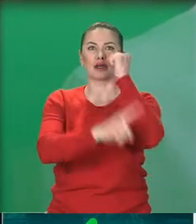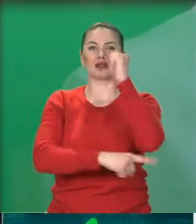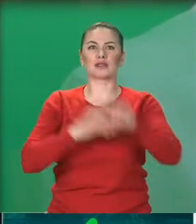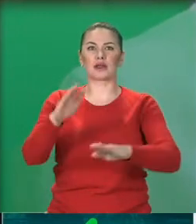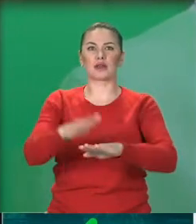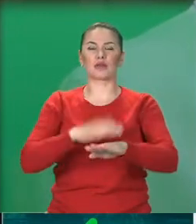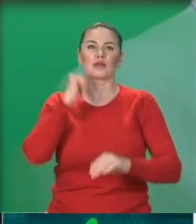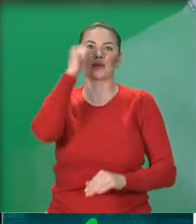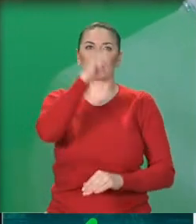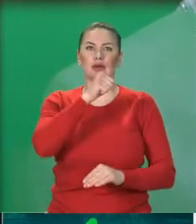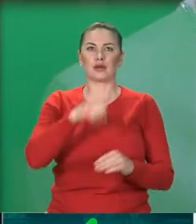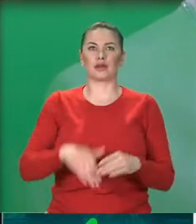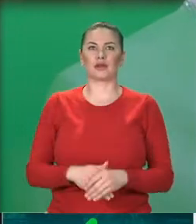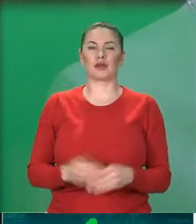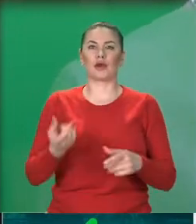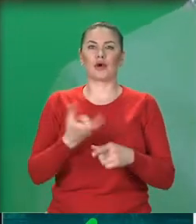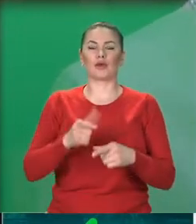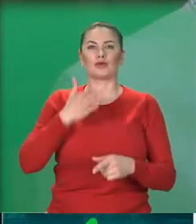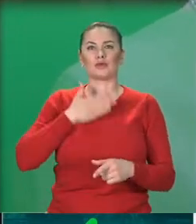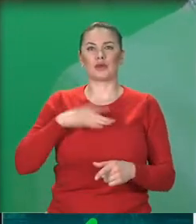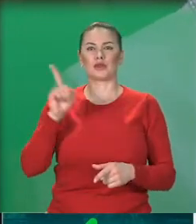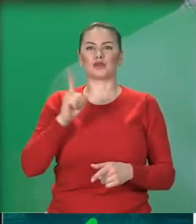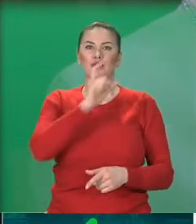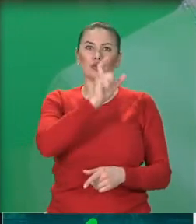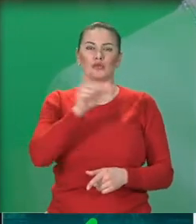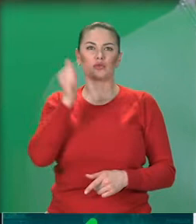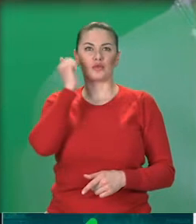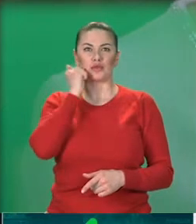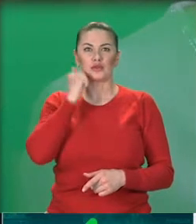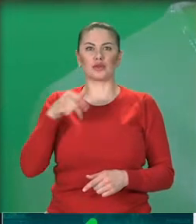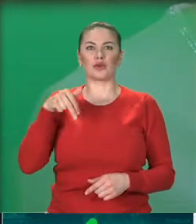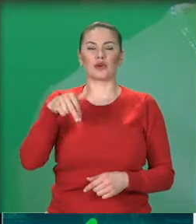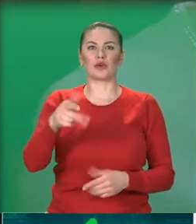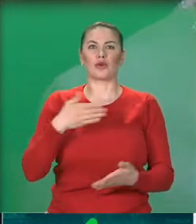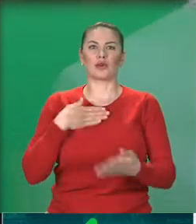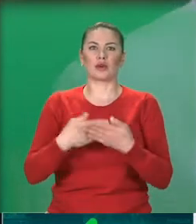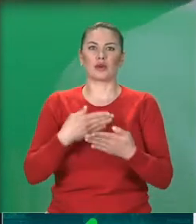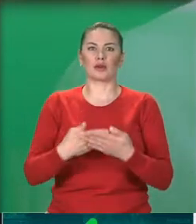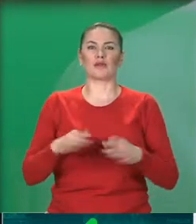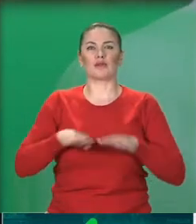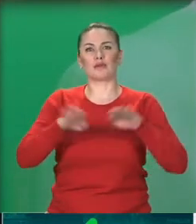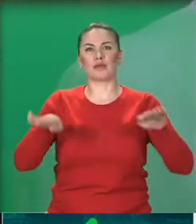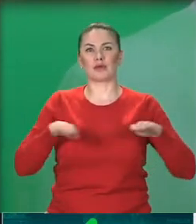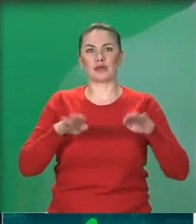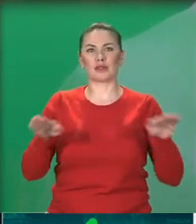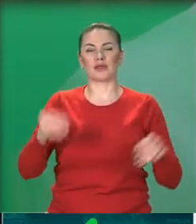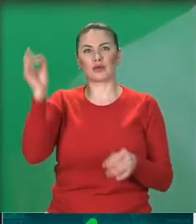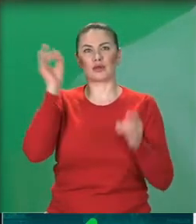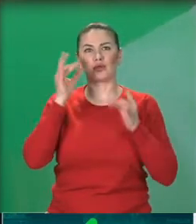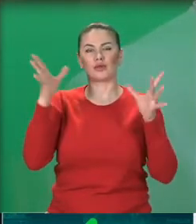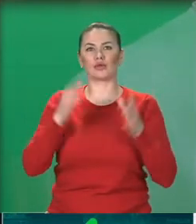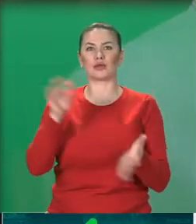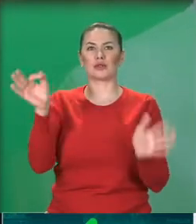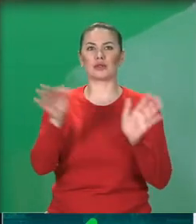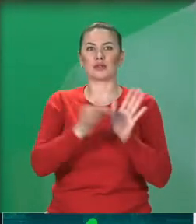очень приятно, что люди пожилого возраста ходят в спортивные залы, в бассейны на бесплатной основе. Они посещают